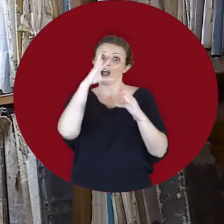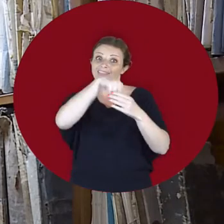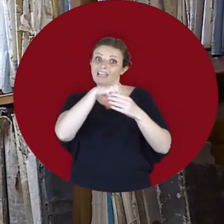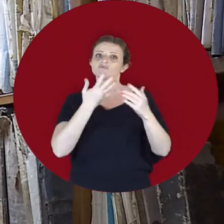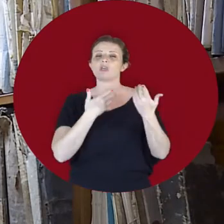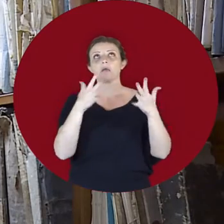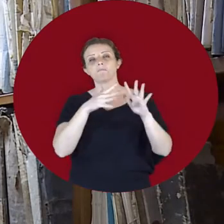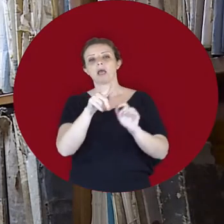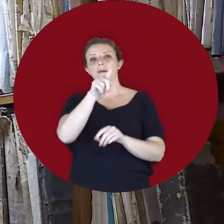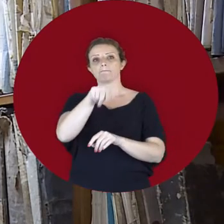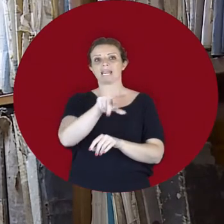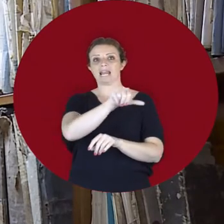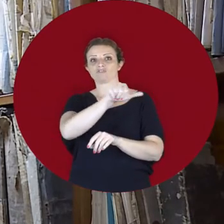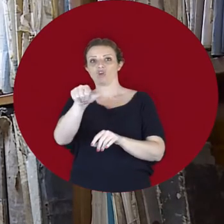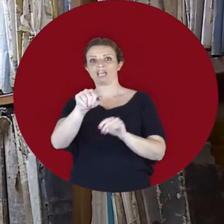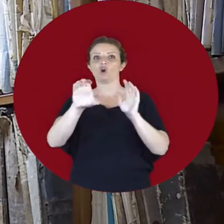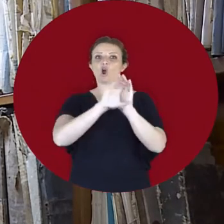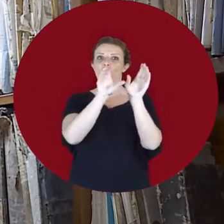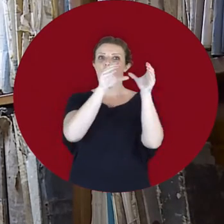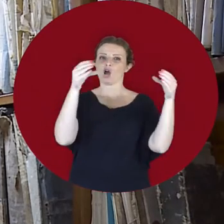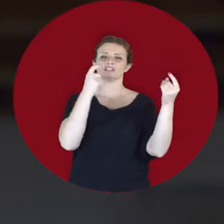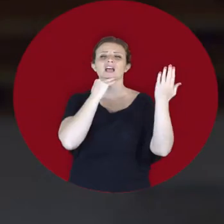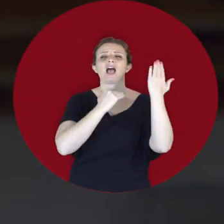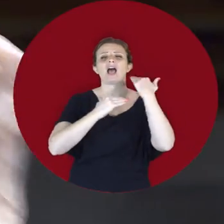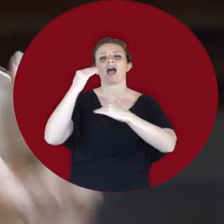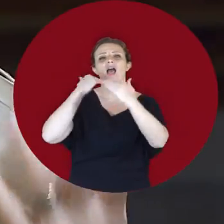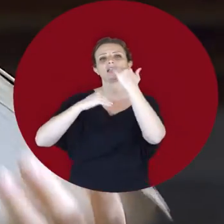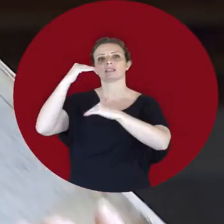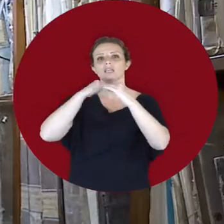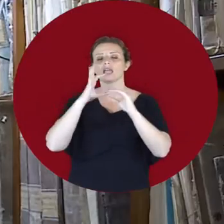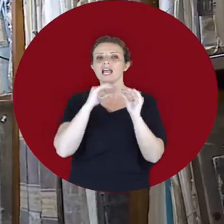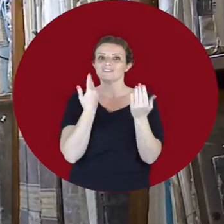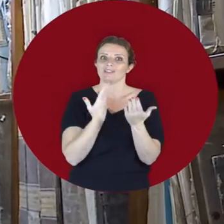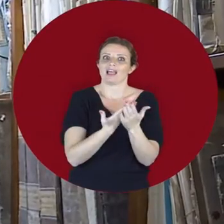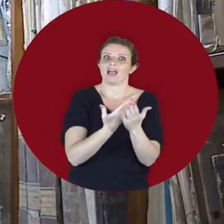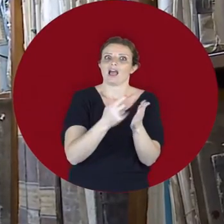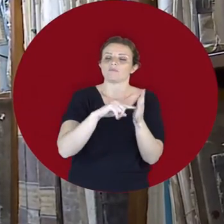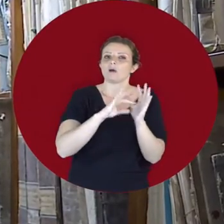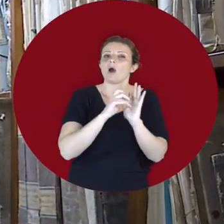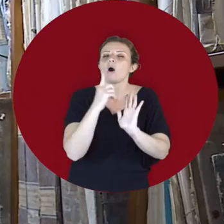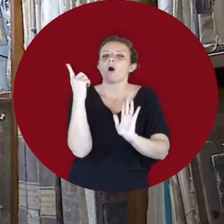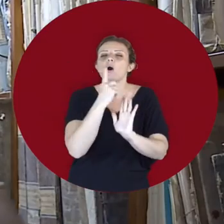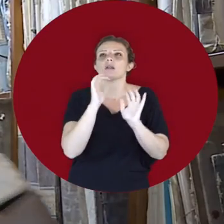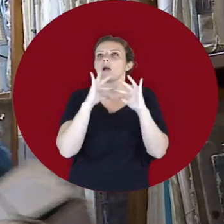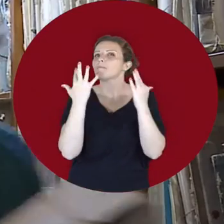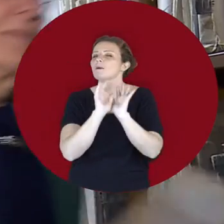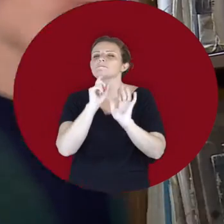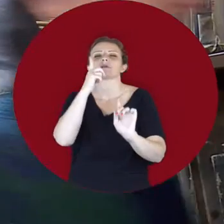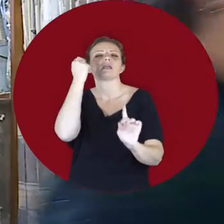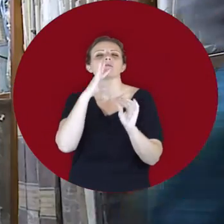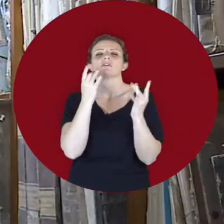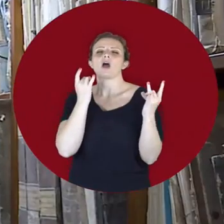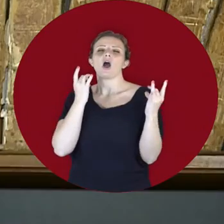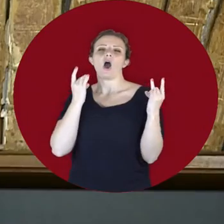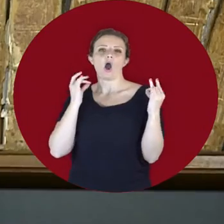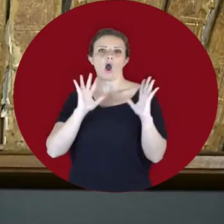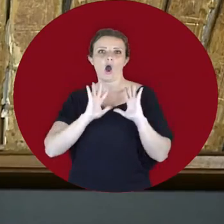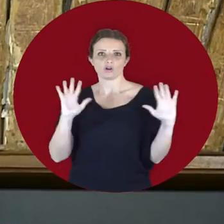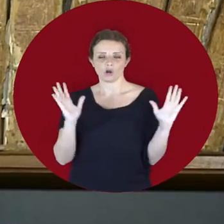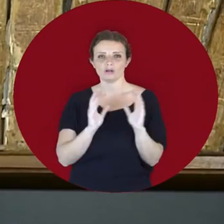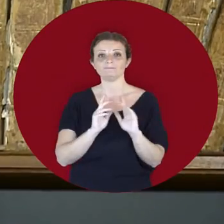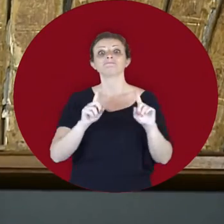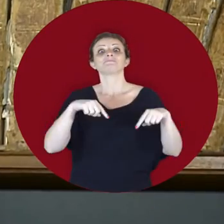circa 1100 codici antichissimi, dei documenti unici al mondo, dei documenti davvero